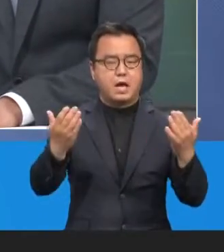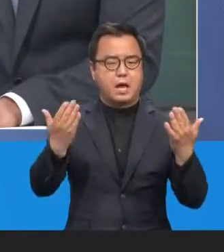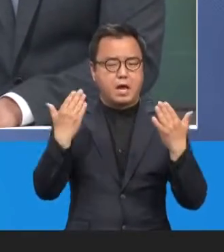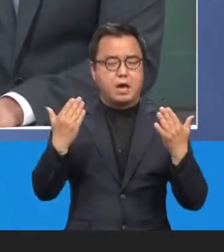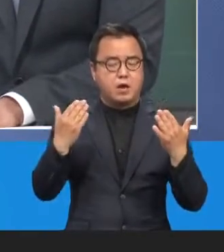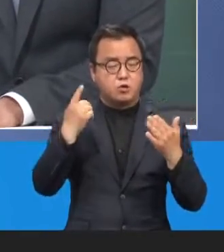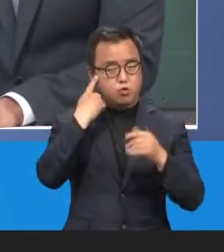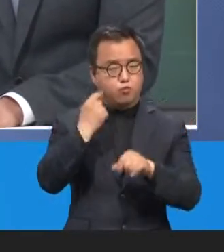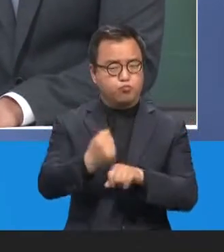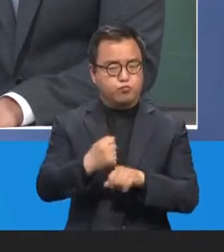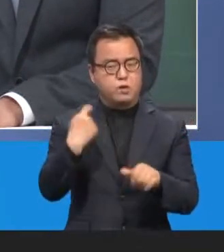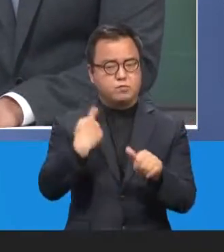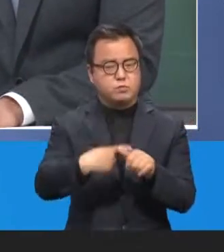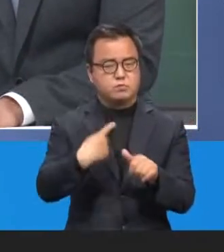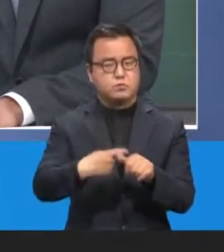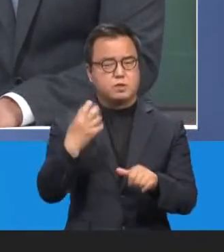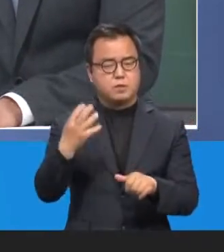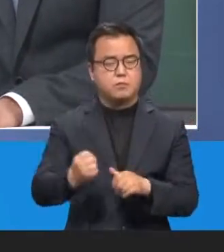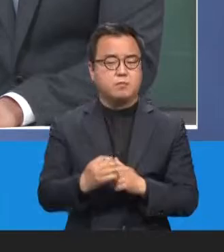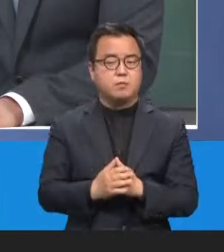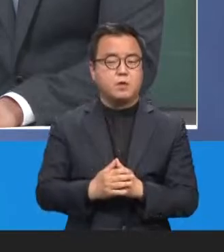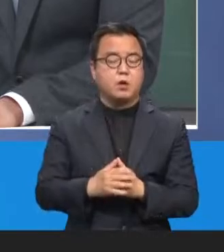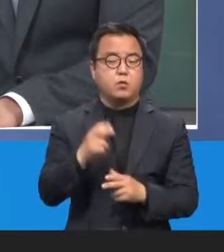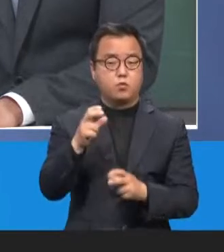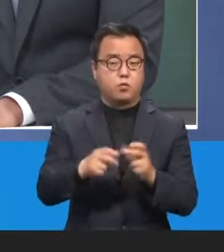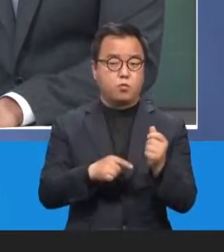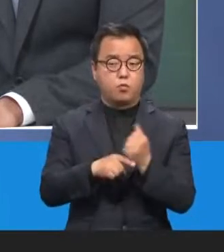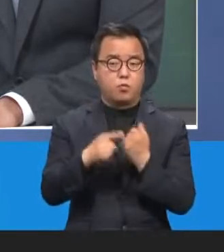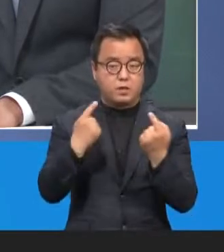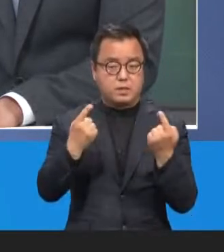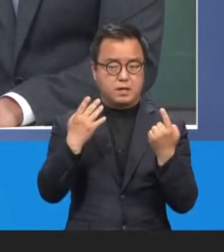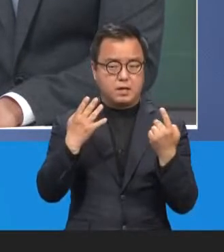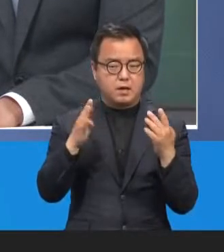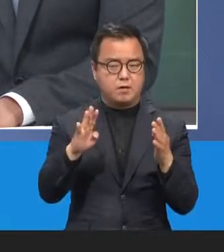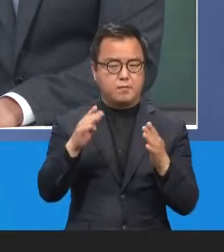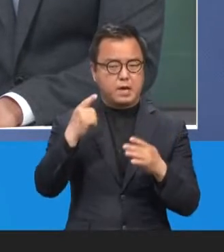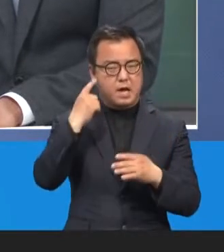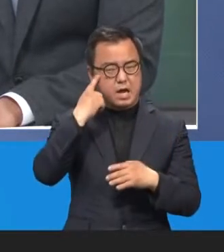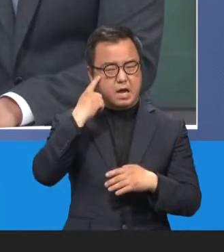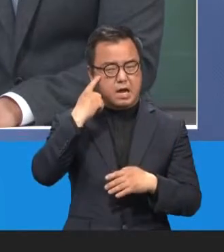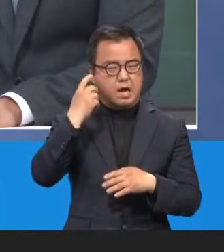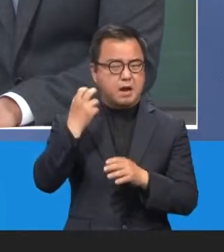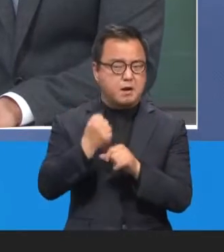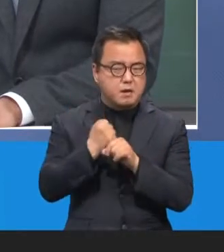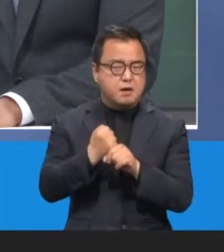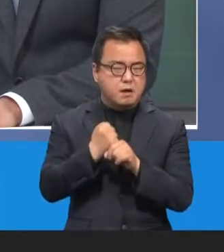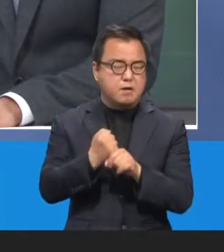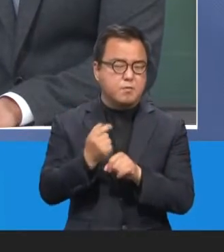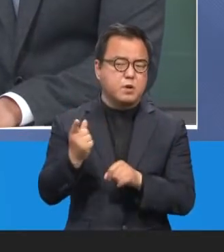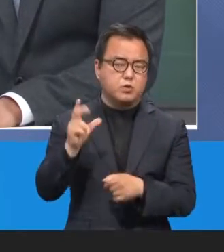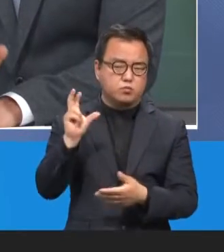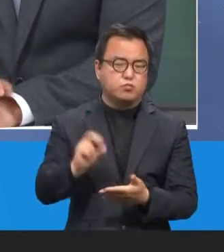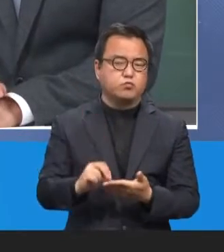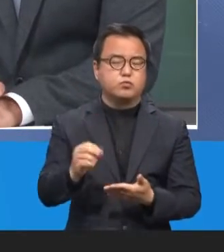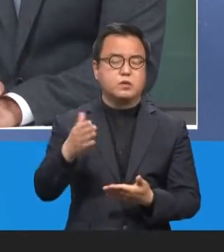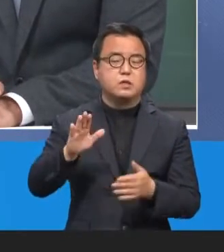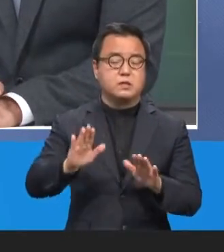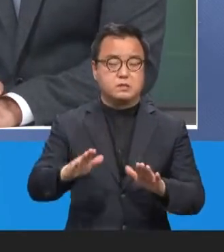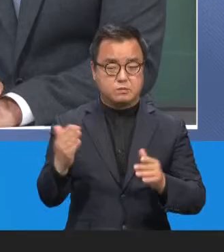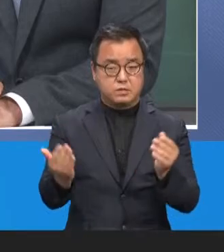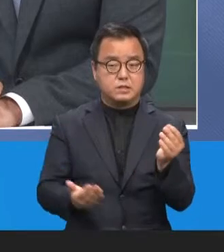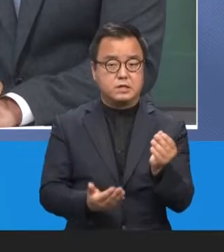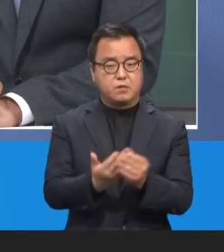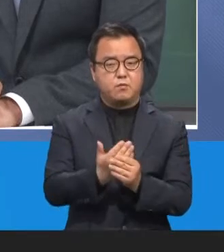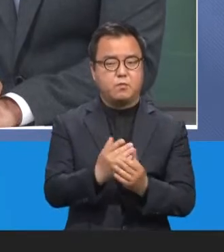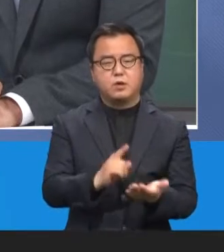비판이 쏟아져 없겟죠 유재학 공간에 캐런 헤드 교수는 깊숙히 박힌 암묵적인 편견 주차도 문제인데 이번 사건은 그걸